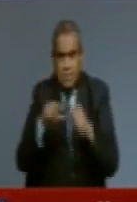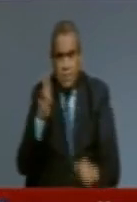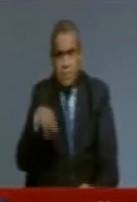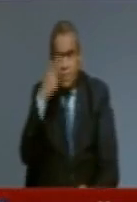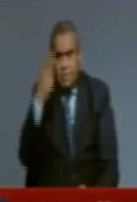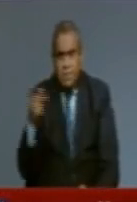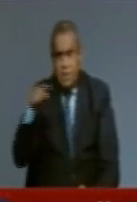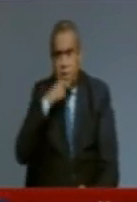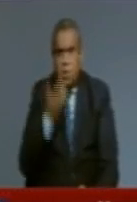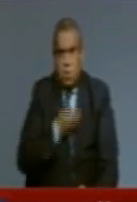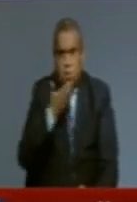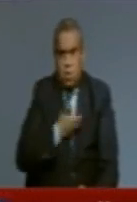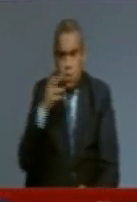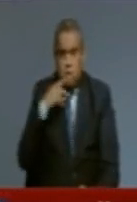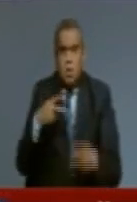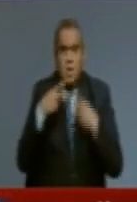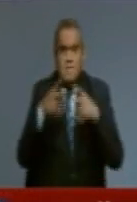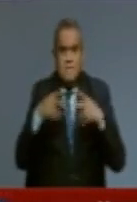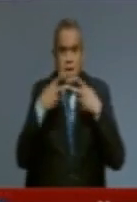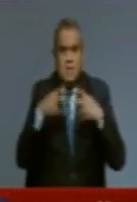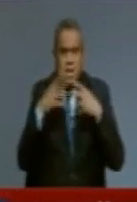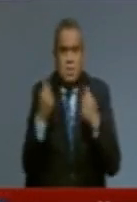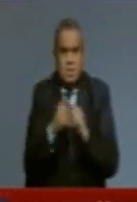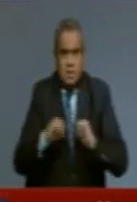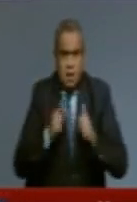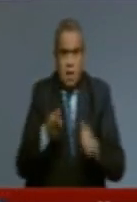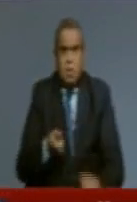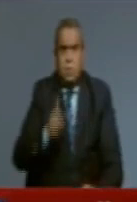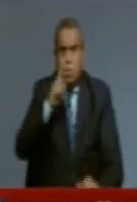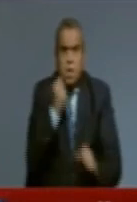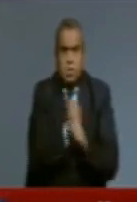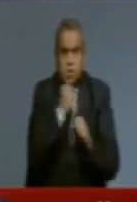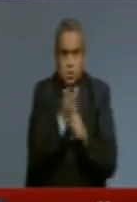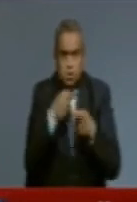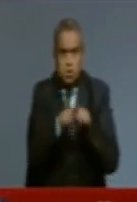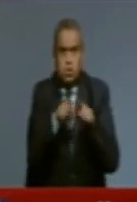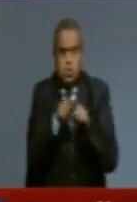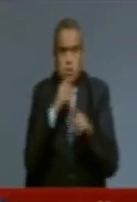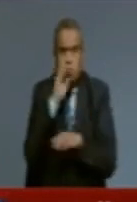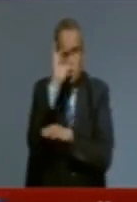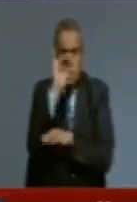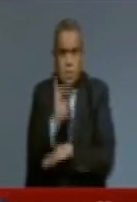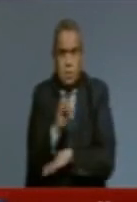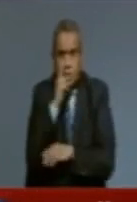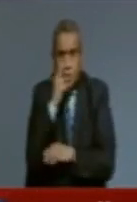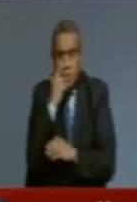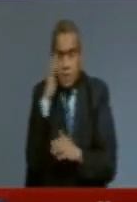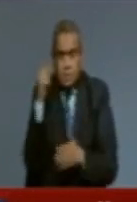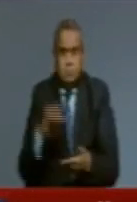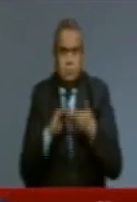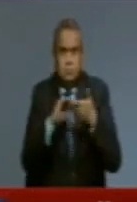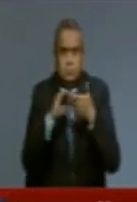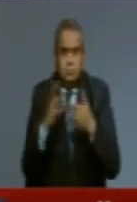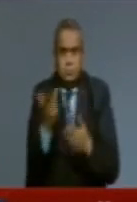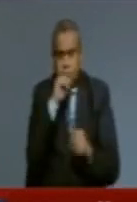مستعدة والمنفتحة على جميع المبادرات من شأنها دعم ذوي المحتاجين والذين